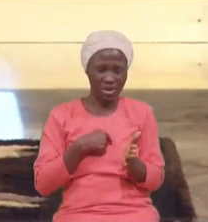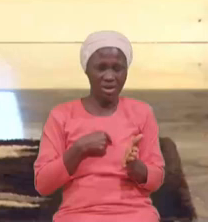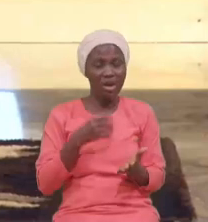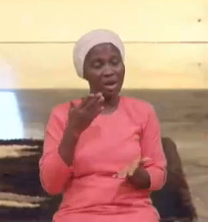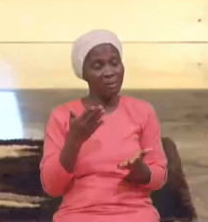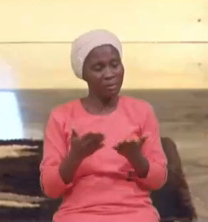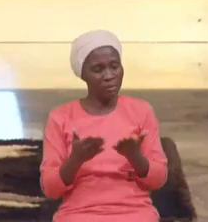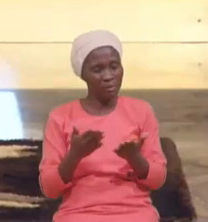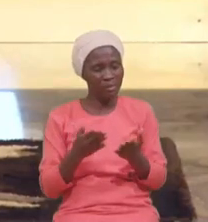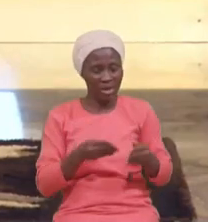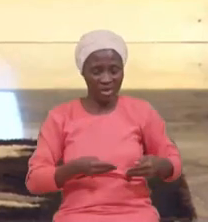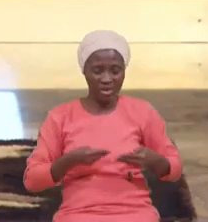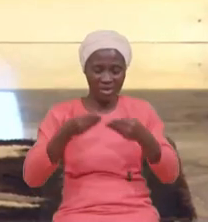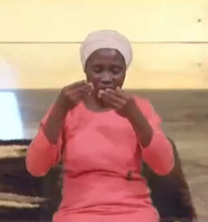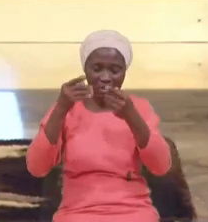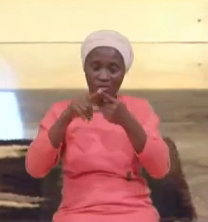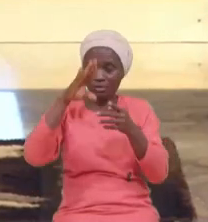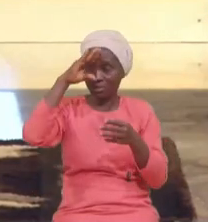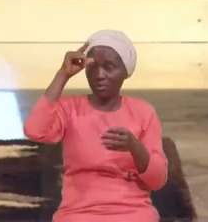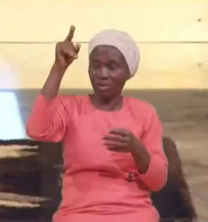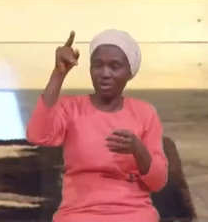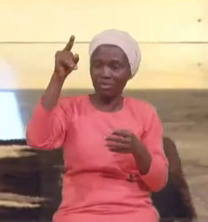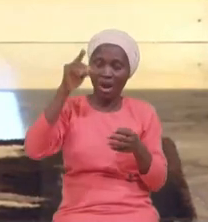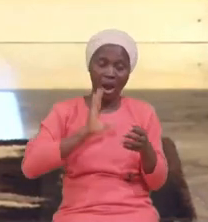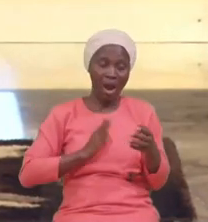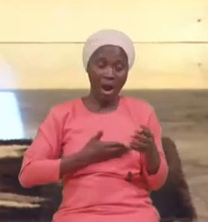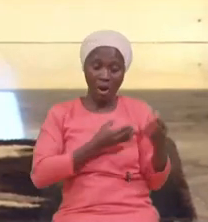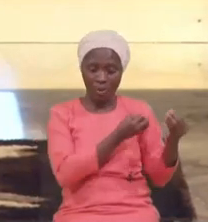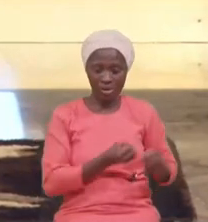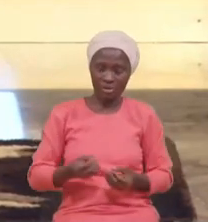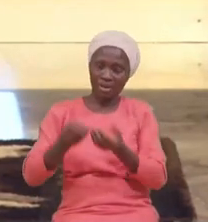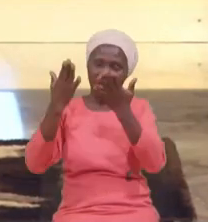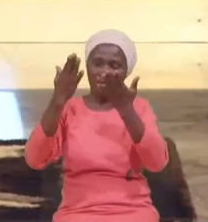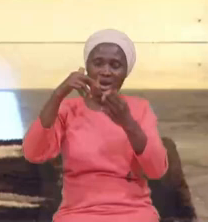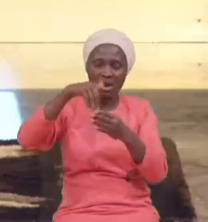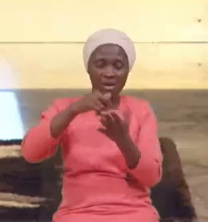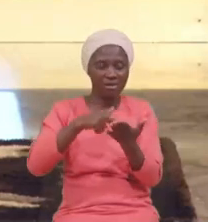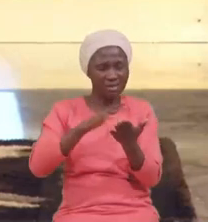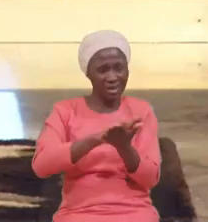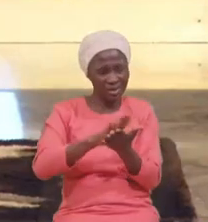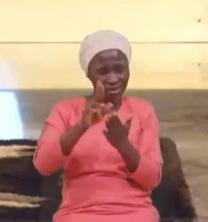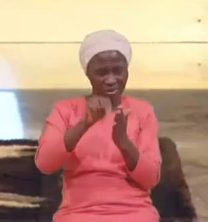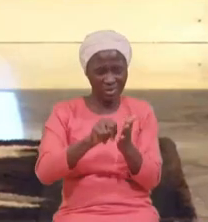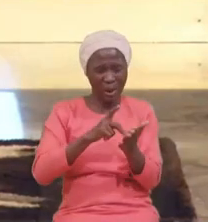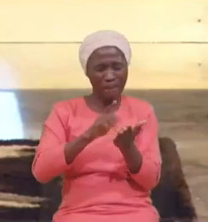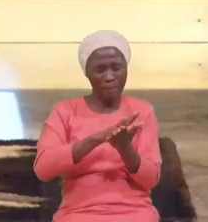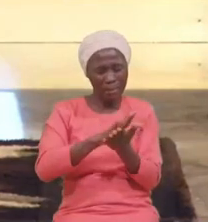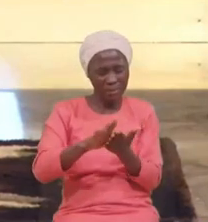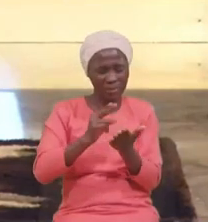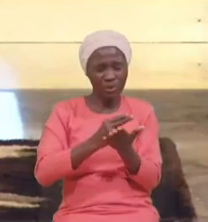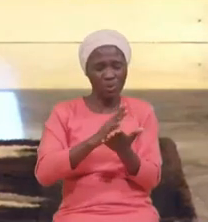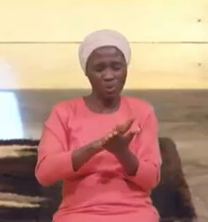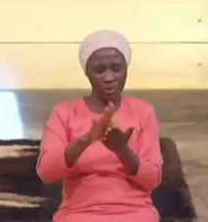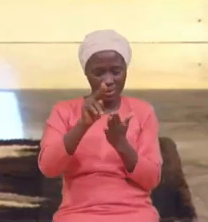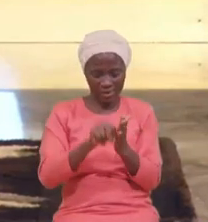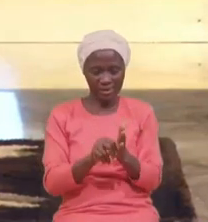Afin que nous lui offrons. Afin que nous lui offrions notre sacrifice dans la pureté,